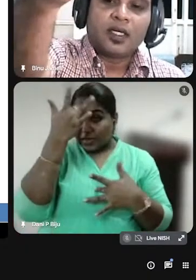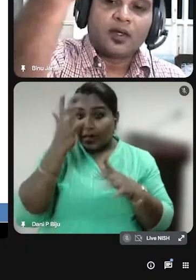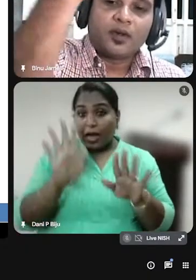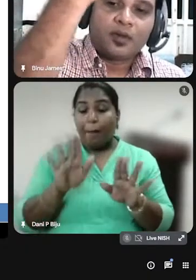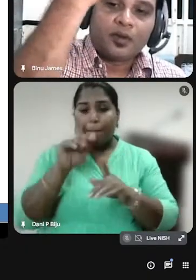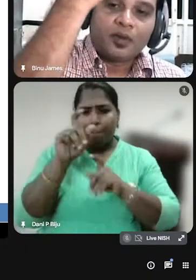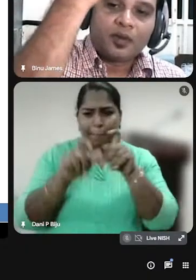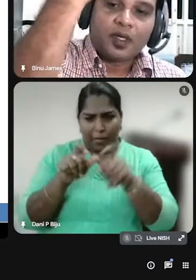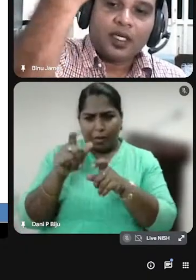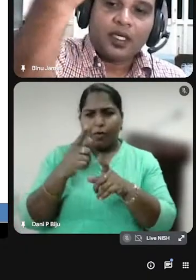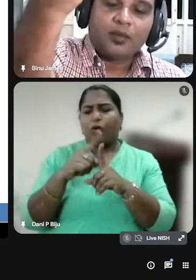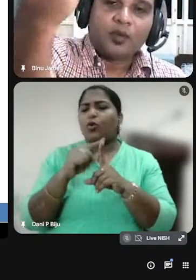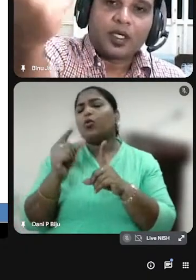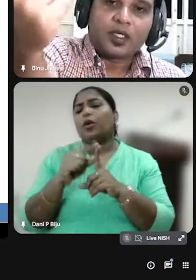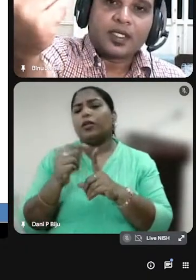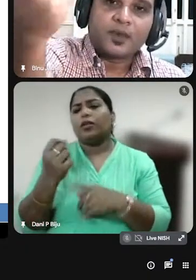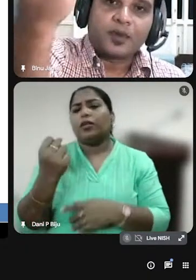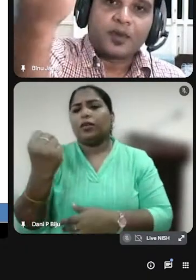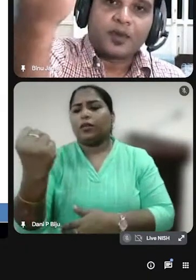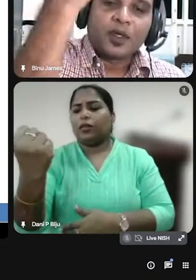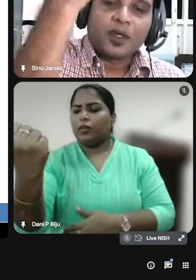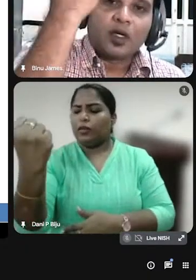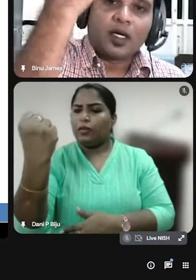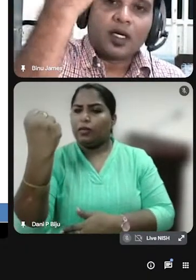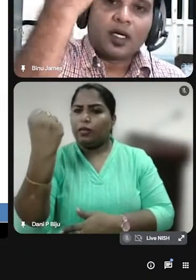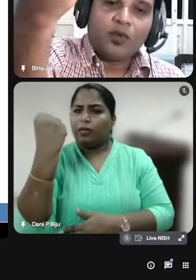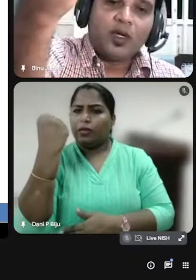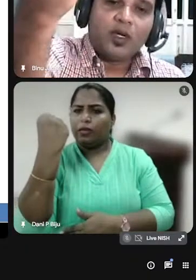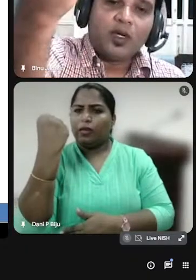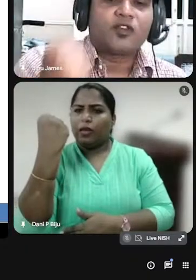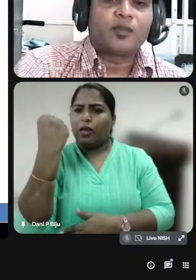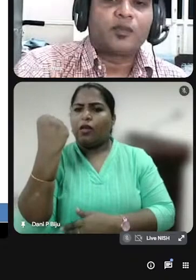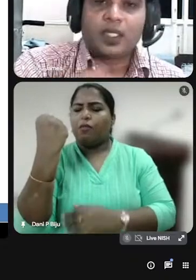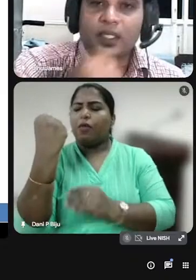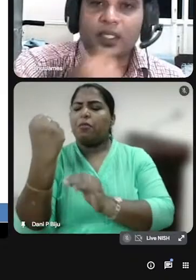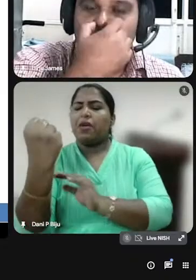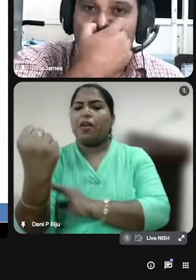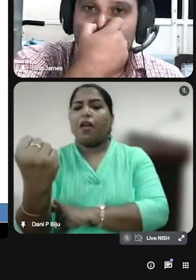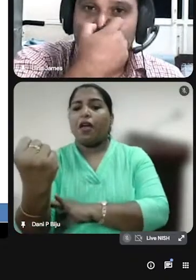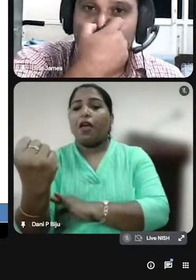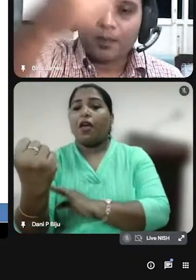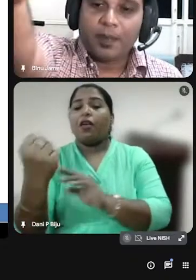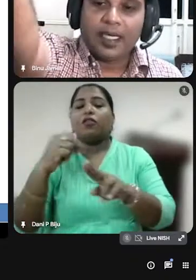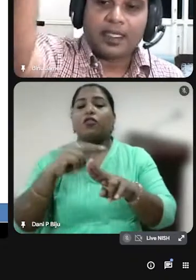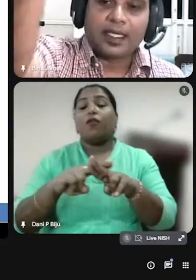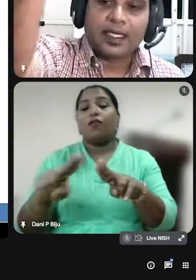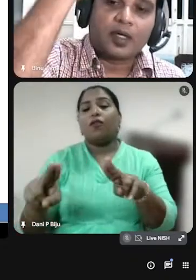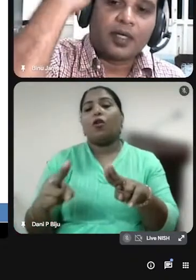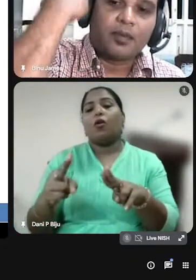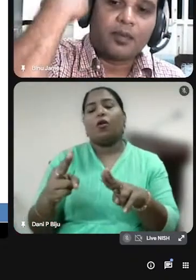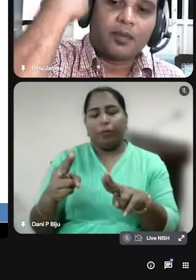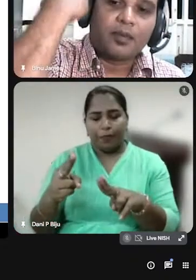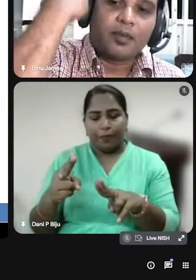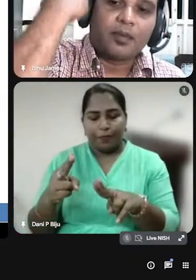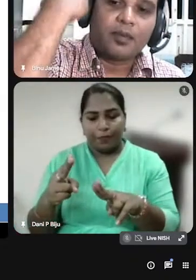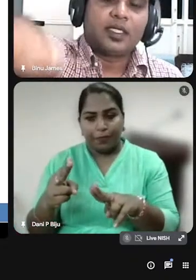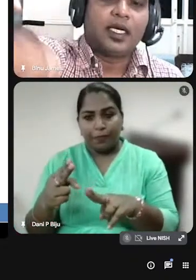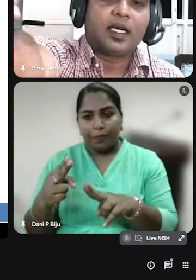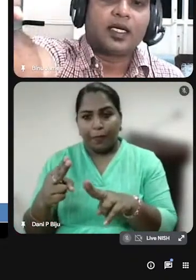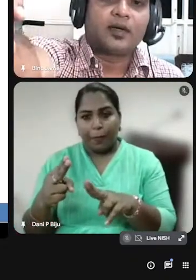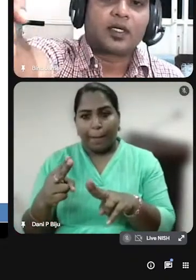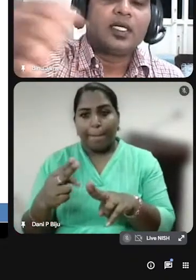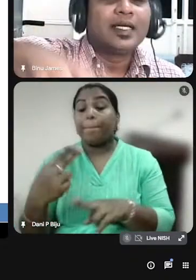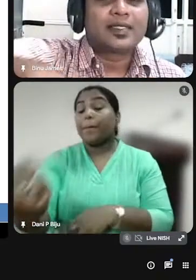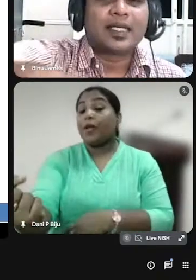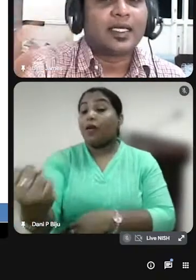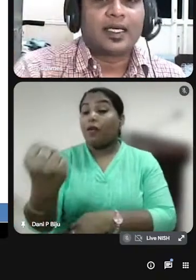ചിലവർക്ക് ഈ മൂവ്മെന്റ് ചിലപ്പോൾ ഒരു ഫുൾ റേഞ്ച് ഓഫ് മോഷൻ എന്ന് പറയും, അതായത് ആ കംപ്ലീറ്റ് ആയിട്ട് കൈ മടക്കിയതൊക്കെ